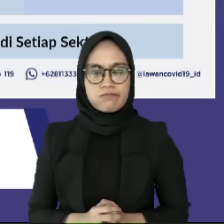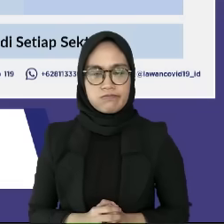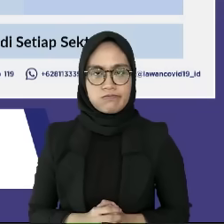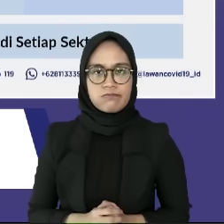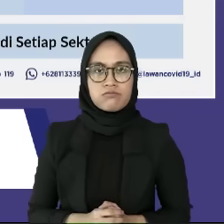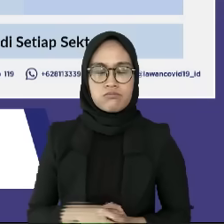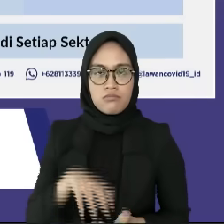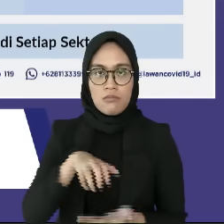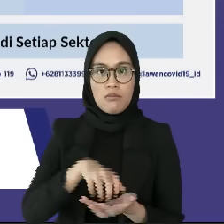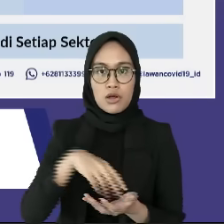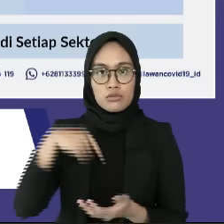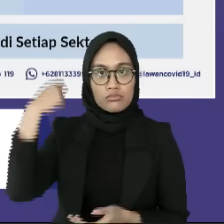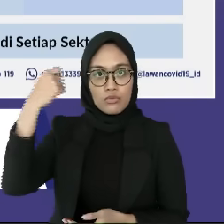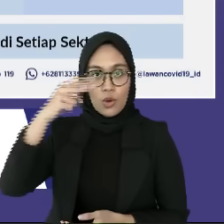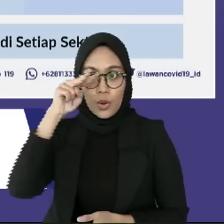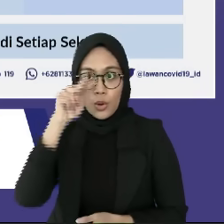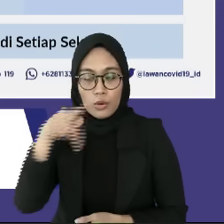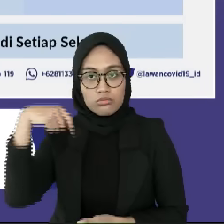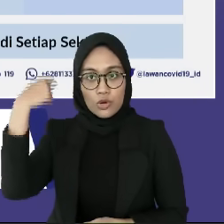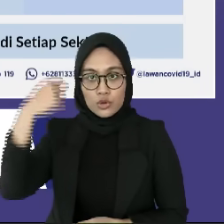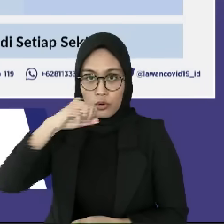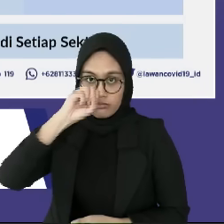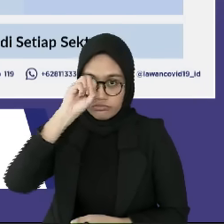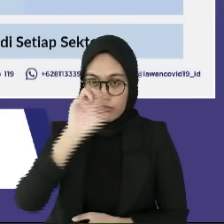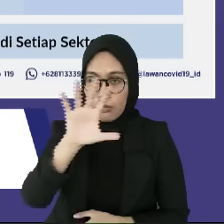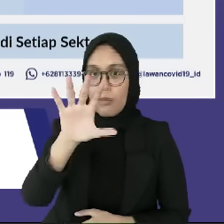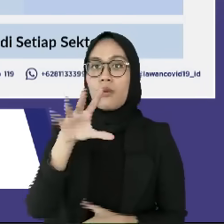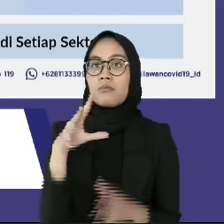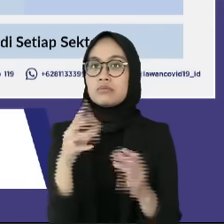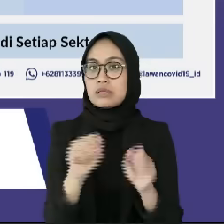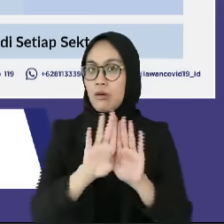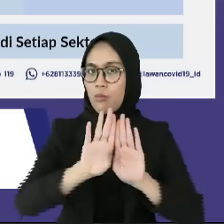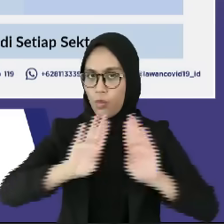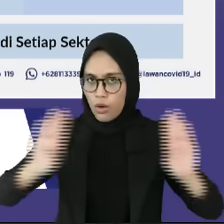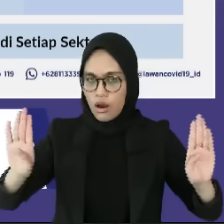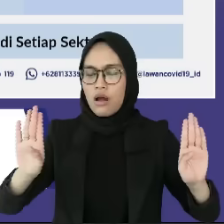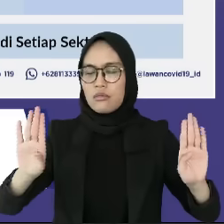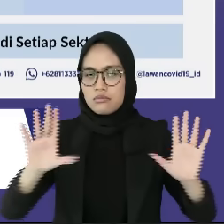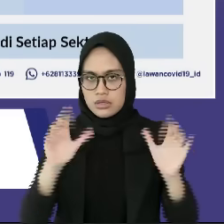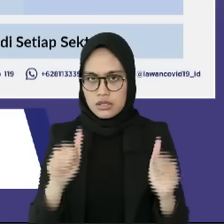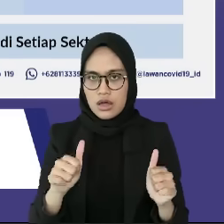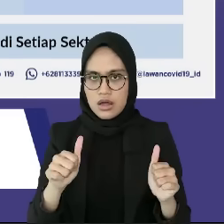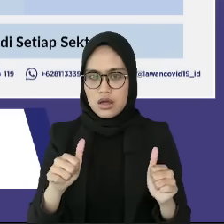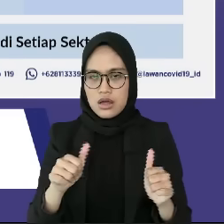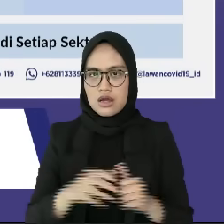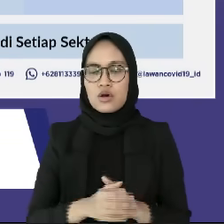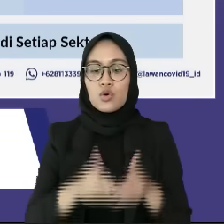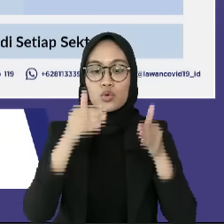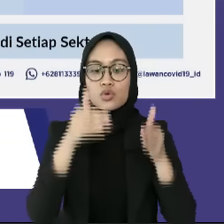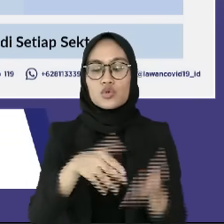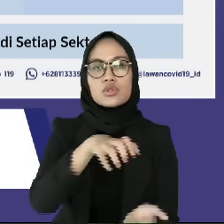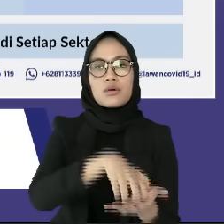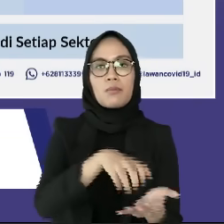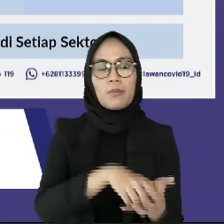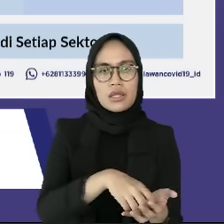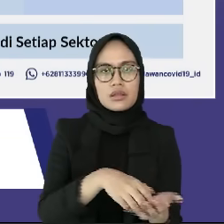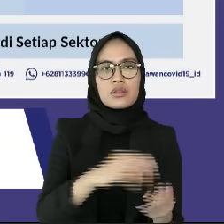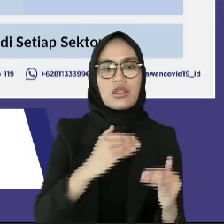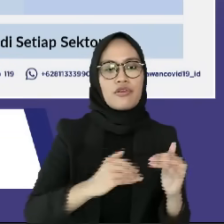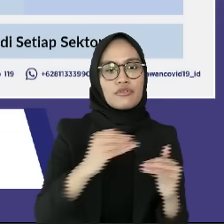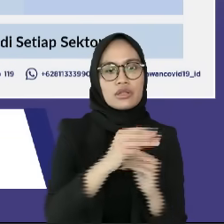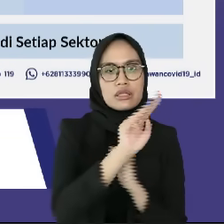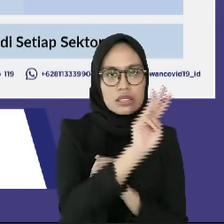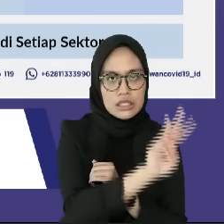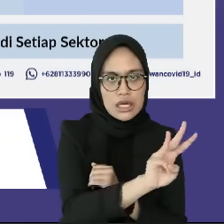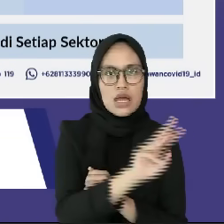Bioskop baik yang berdiri sendiri maupun yang berlokasi di pusat perbelanjaan atau mal pada level 3, 2, dan